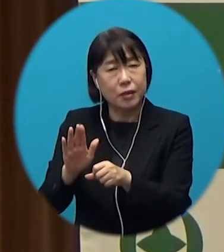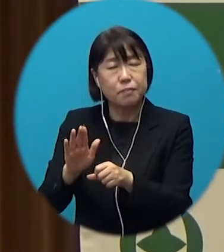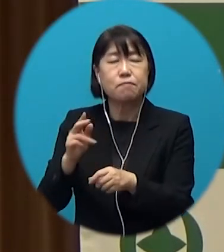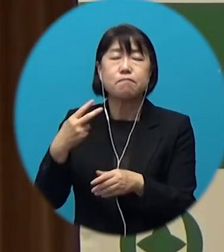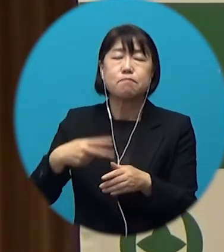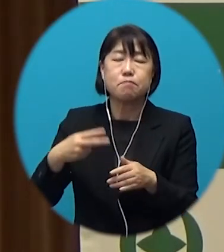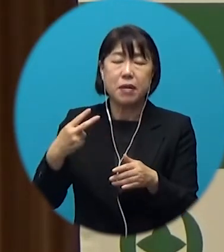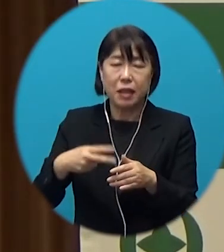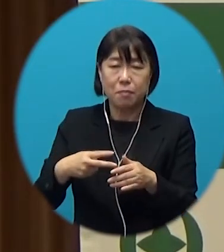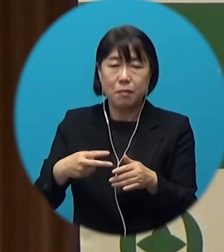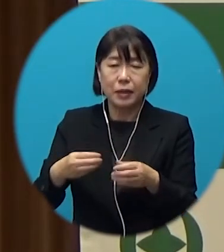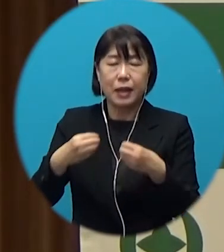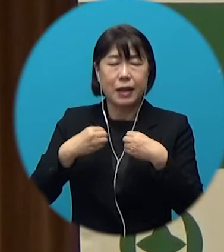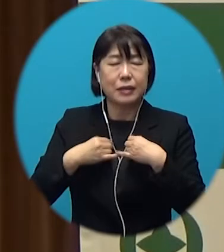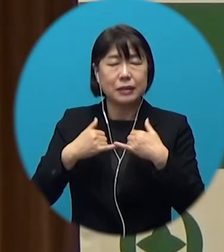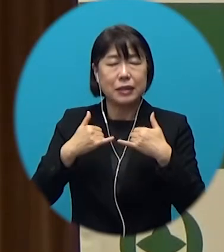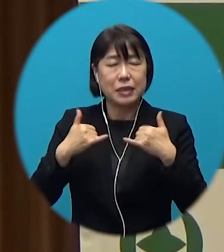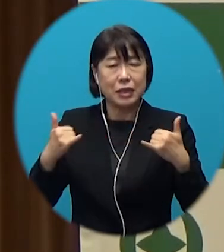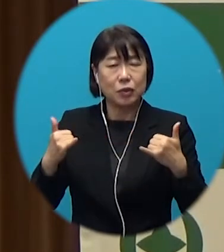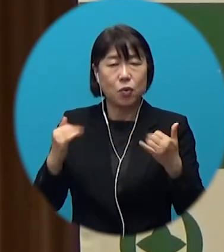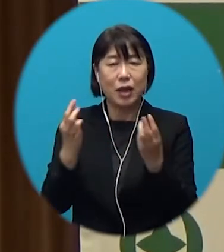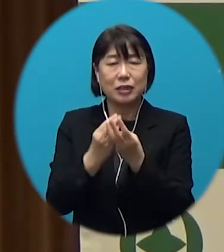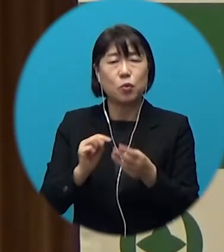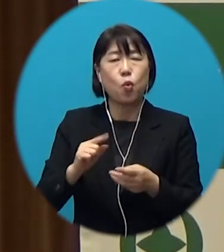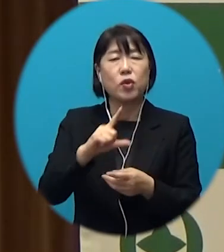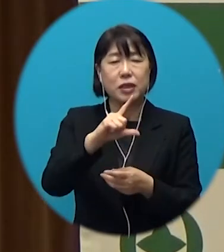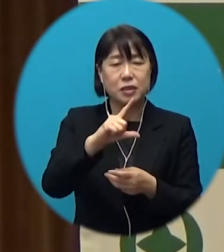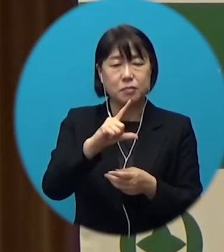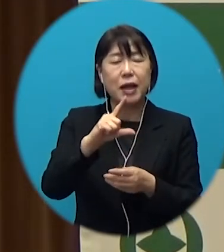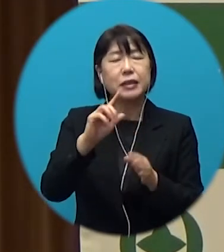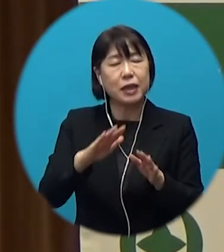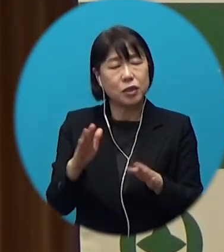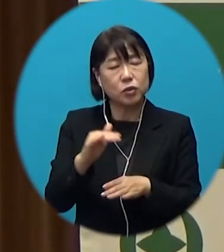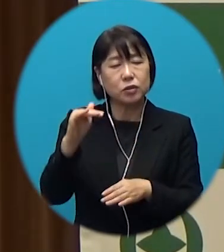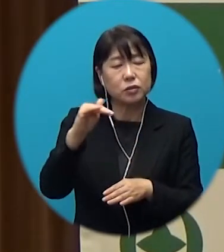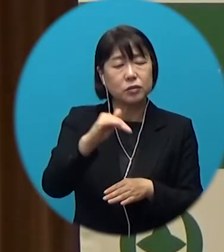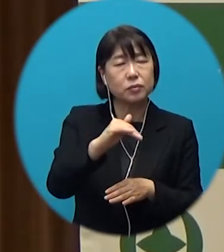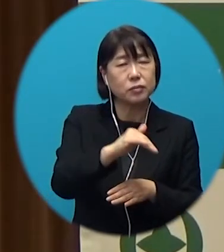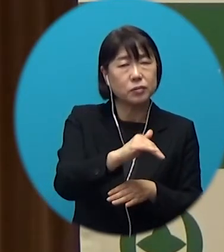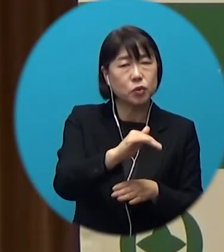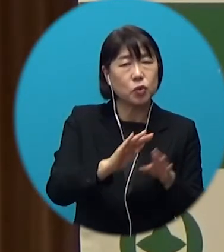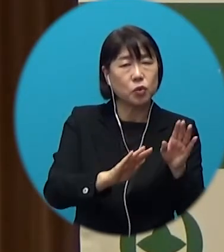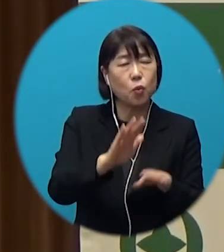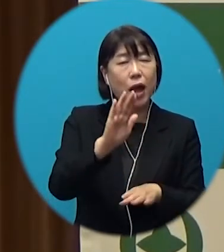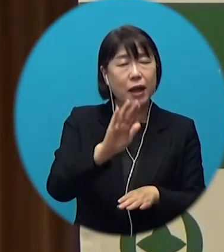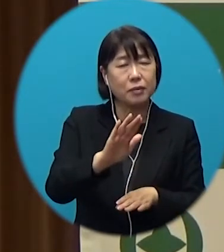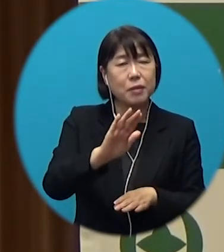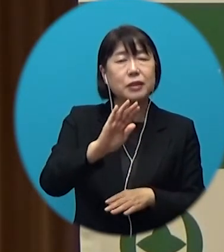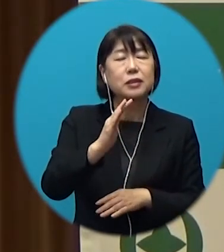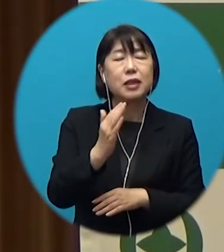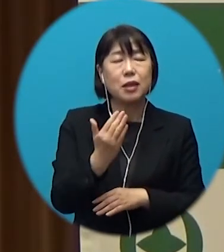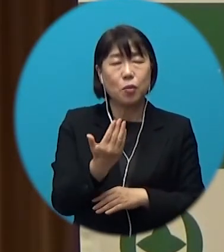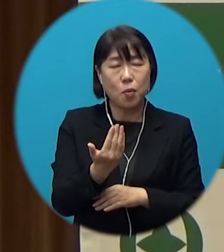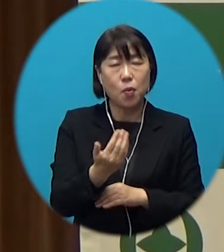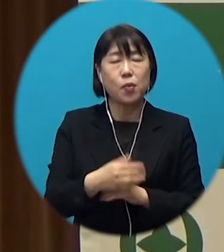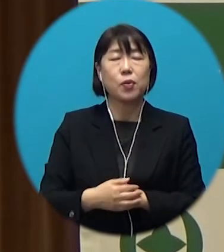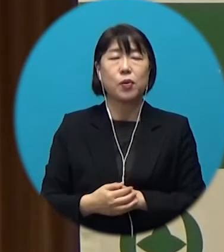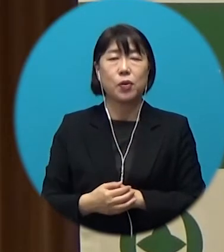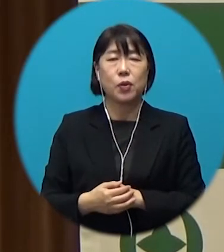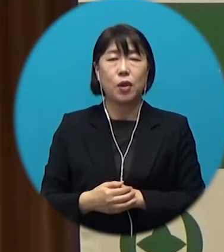染、新規感染者高い水準にありますが、減少傾向が出てきて、減少傾向になっております。